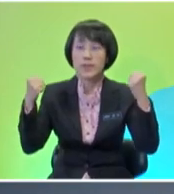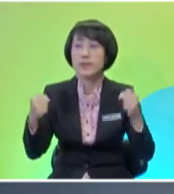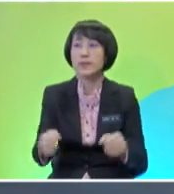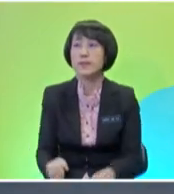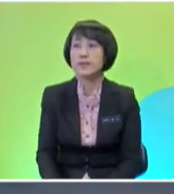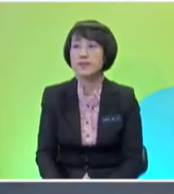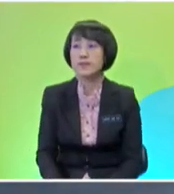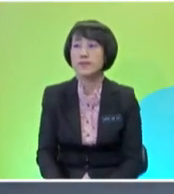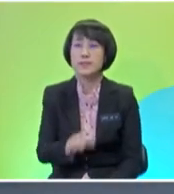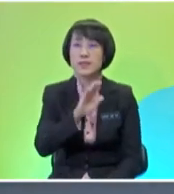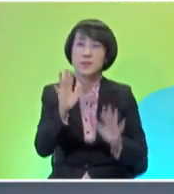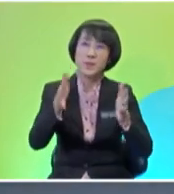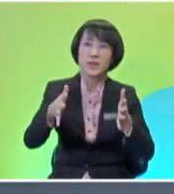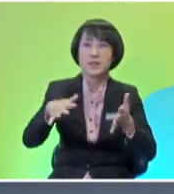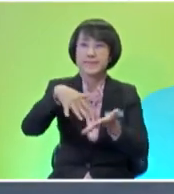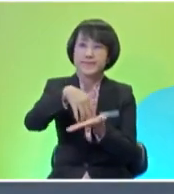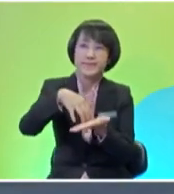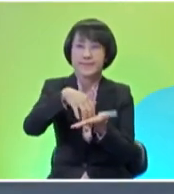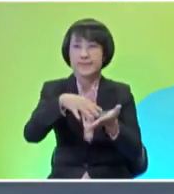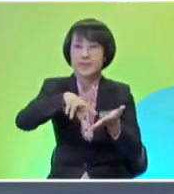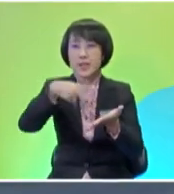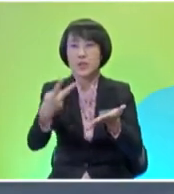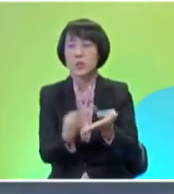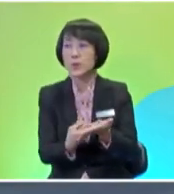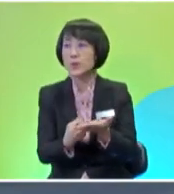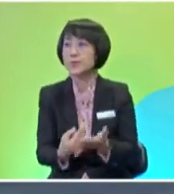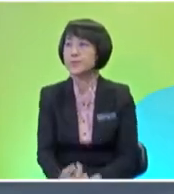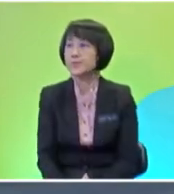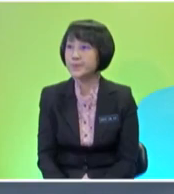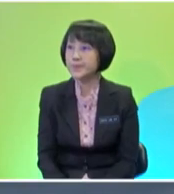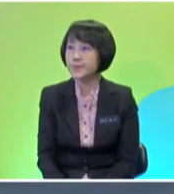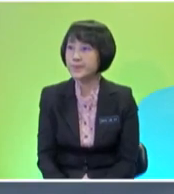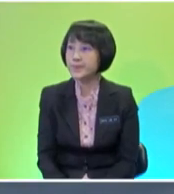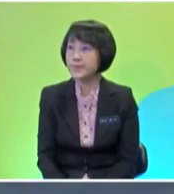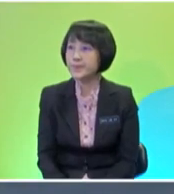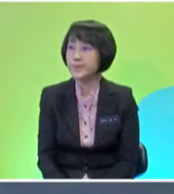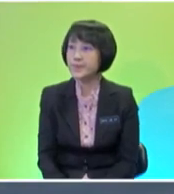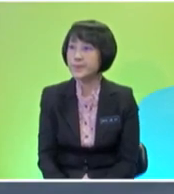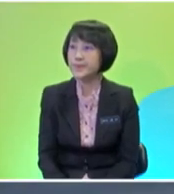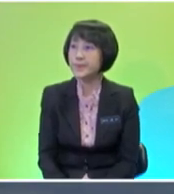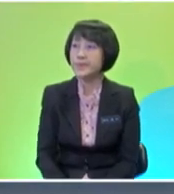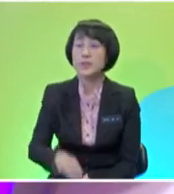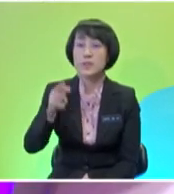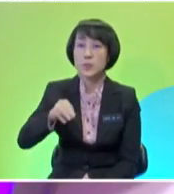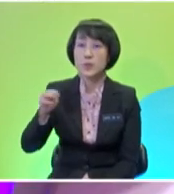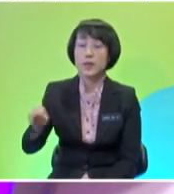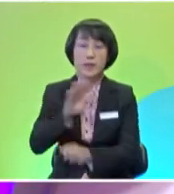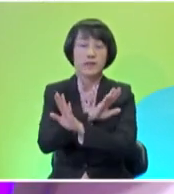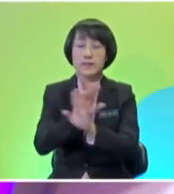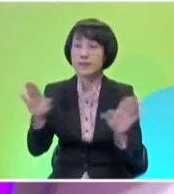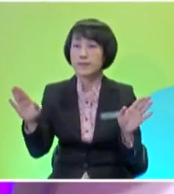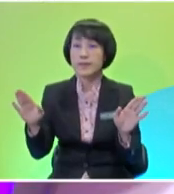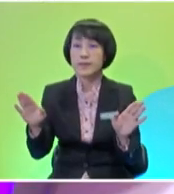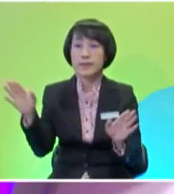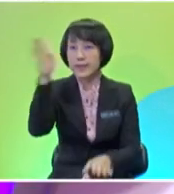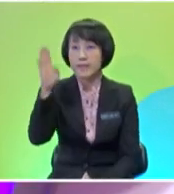biar dia macam terjatuh dan sebagainya. Okey. Kalau contoh macam mungkin murid yang tak pernah cuba lagi pistol perekat